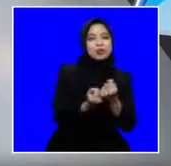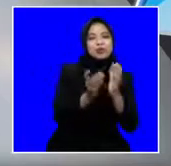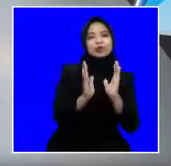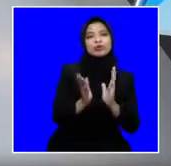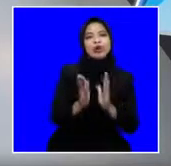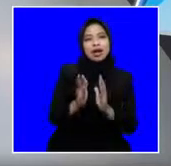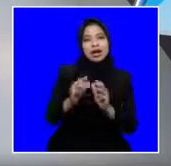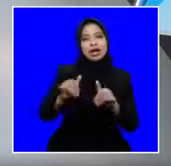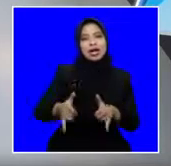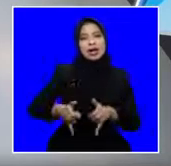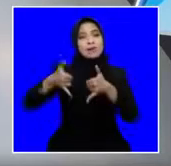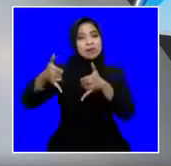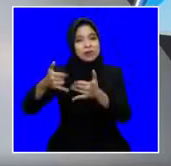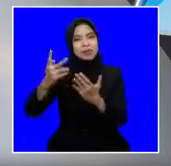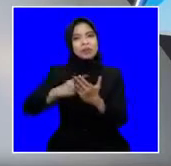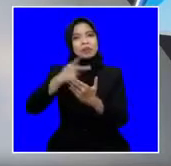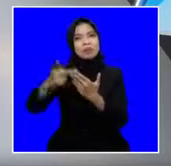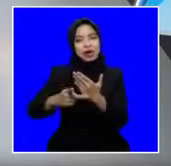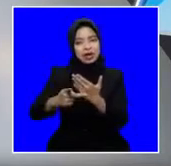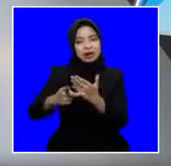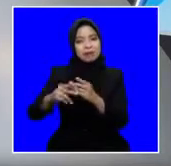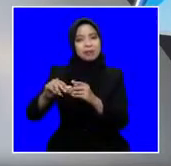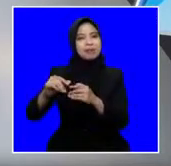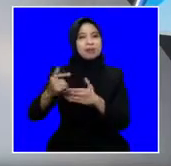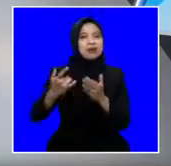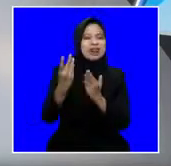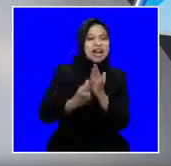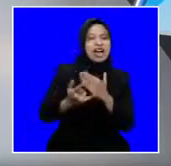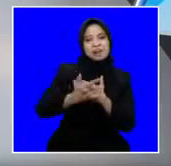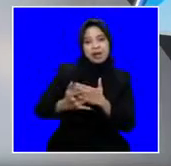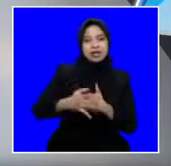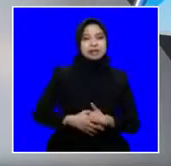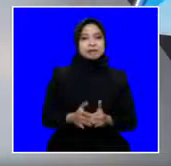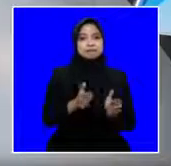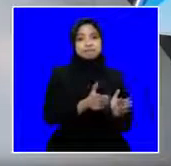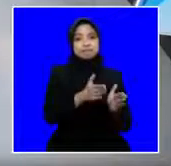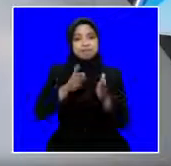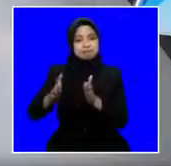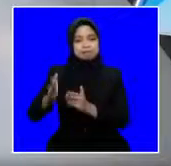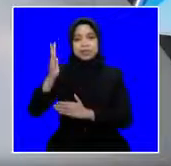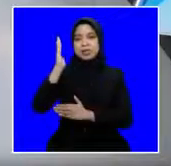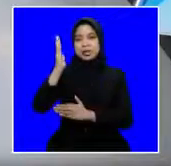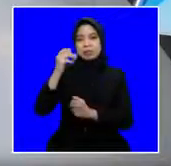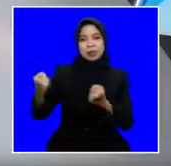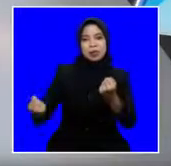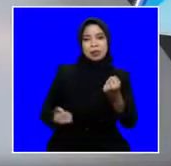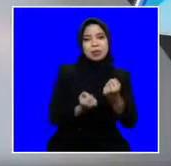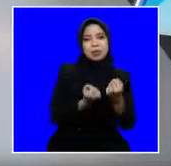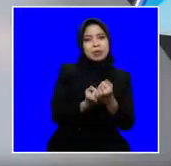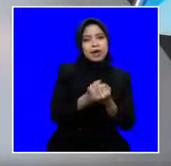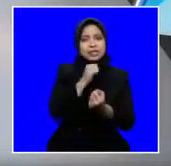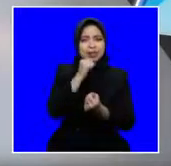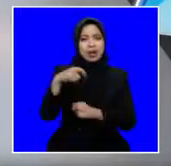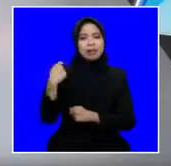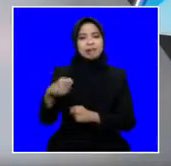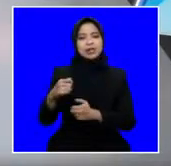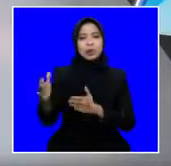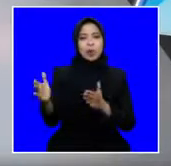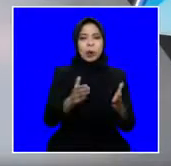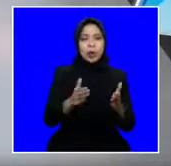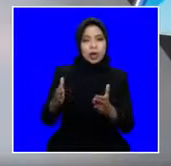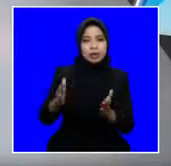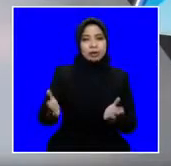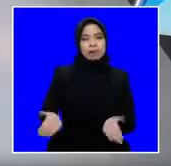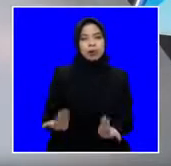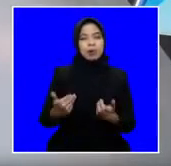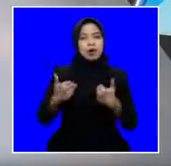dalam penyaluran dana abadi pendidikan. Terima kasih Bu Sri Mulyani. Dan berikutnya kita akan simak sambutan dan dukungan yang akan disampaikan oleh Menteri Koordinator